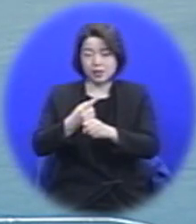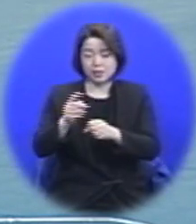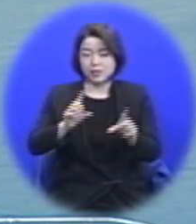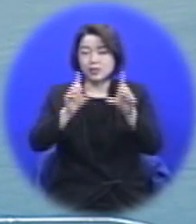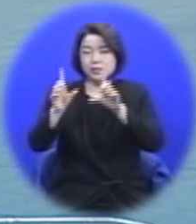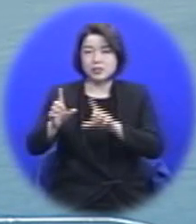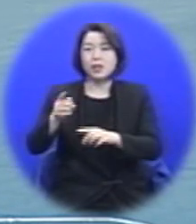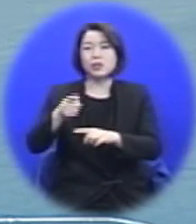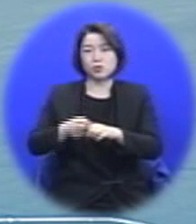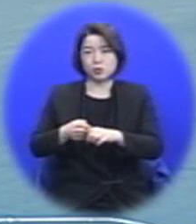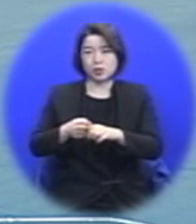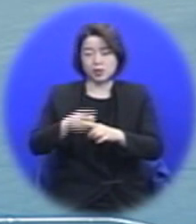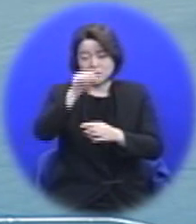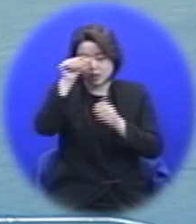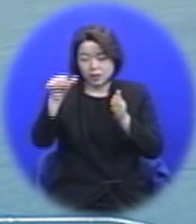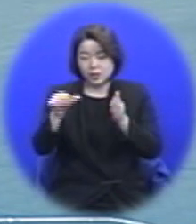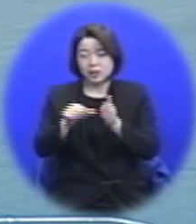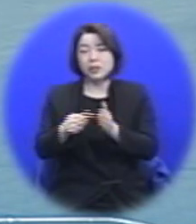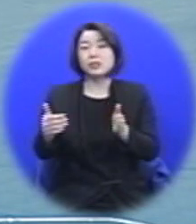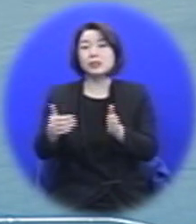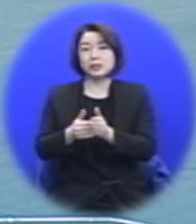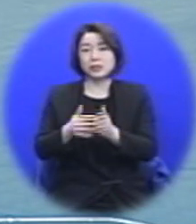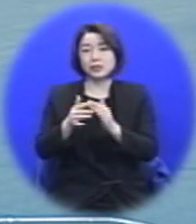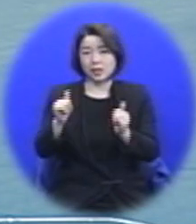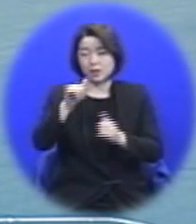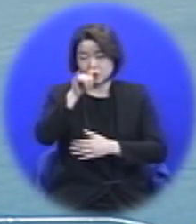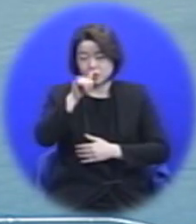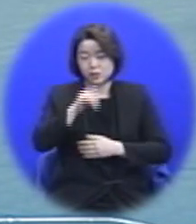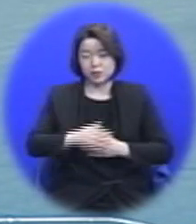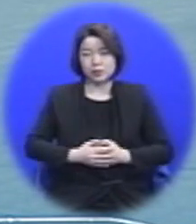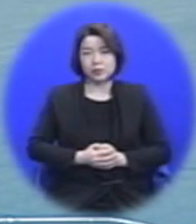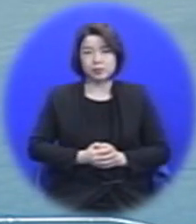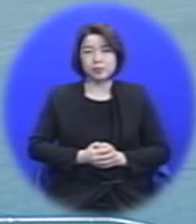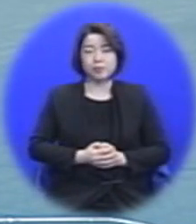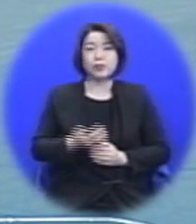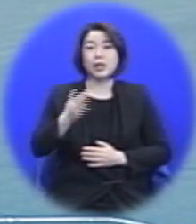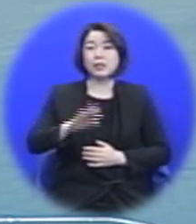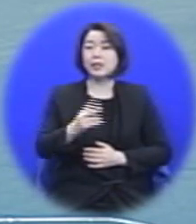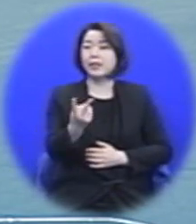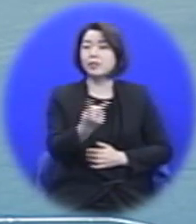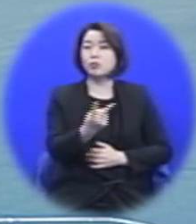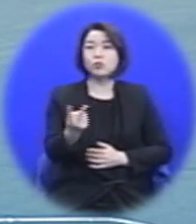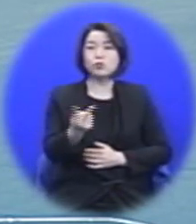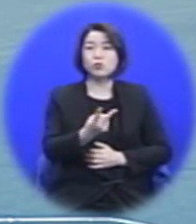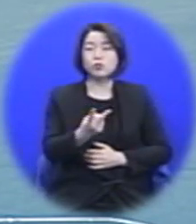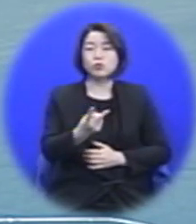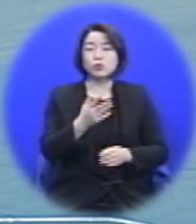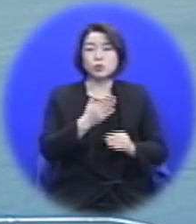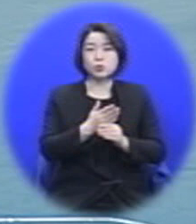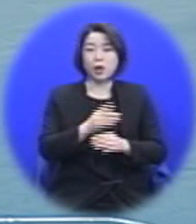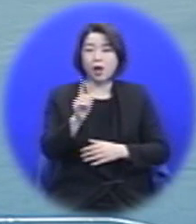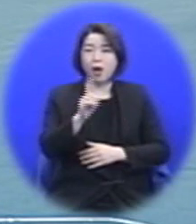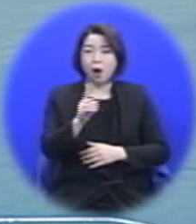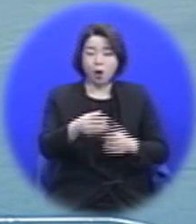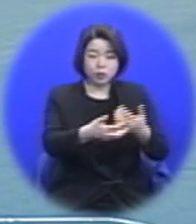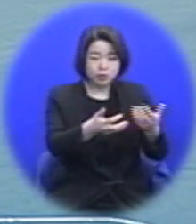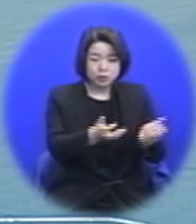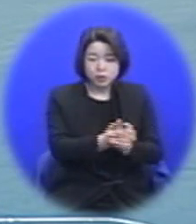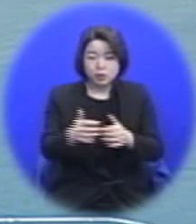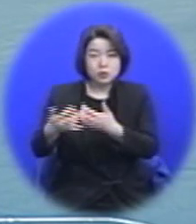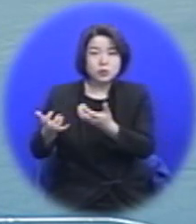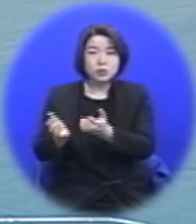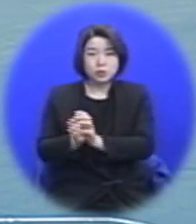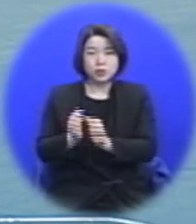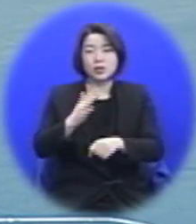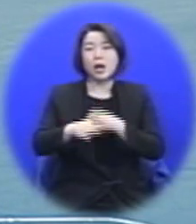살다가 인생을 마치는 사람도 있다. 근데 둘 중에 어느 쪽이